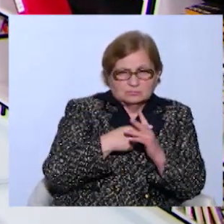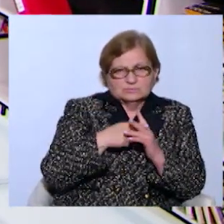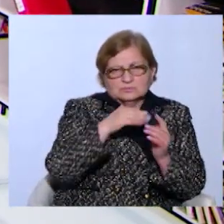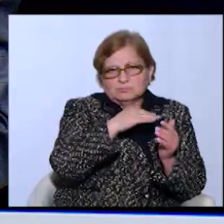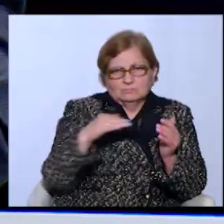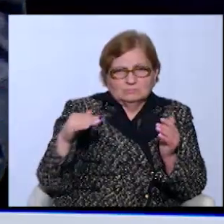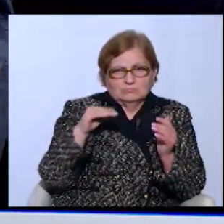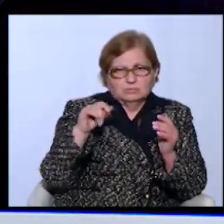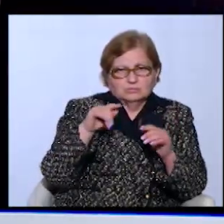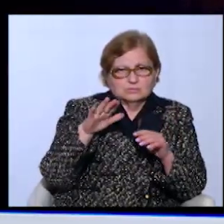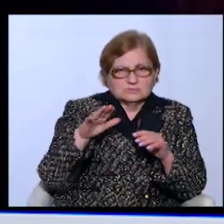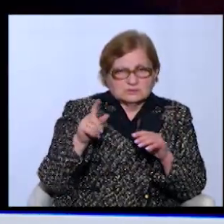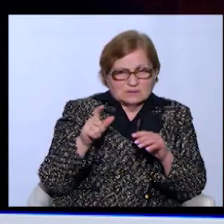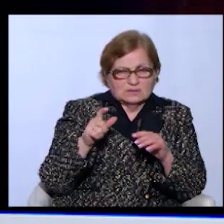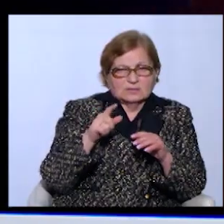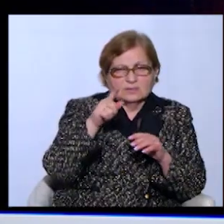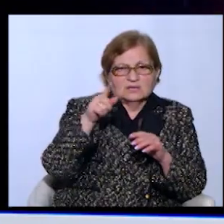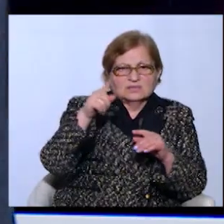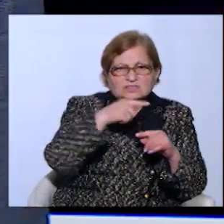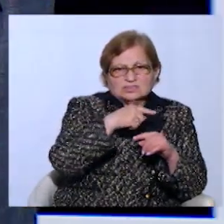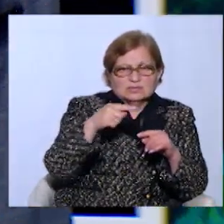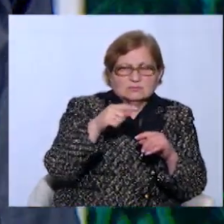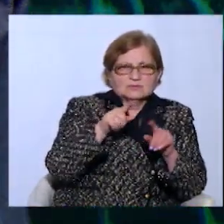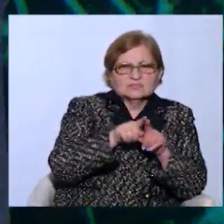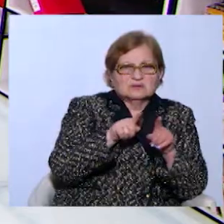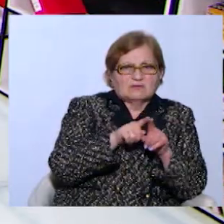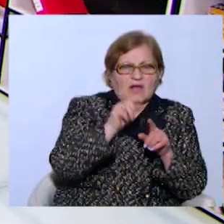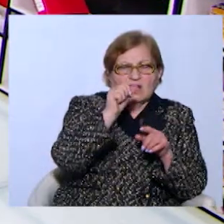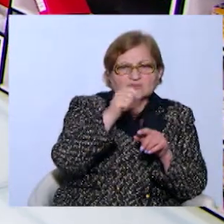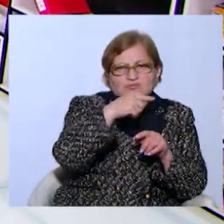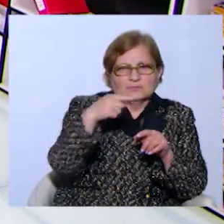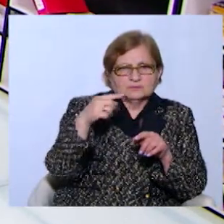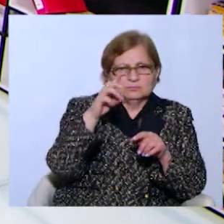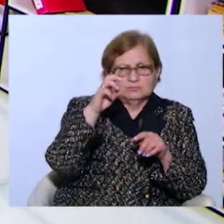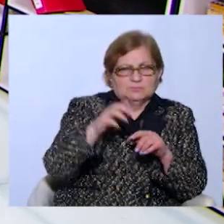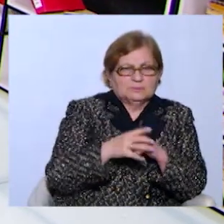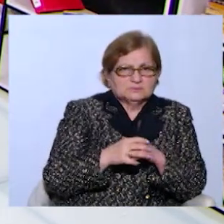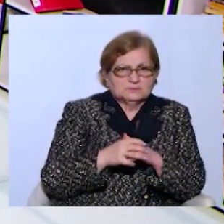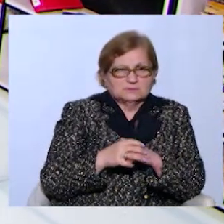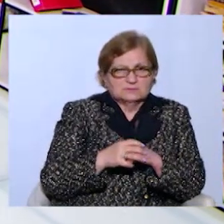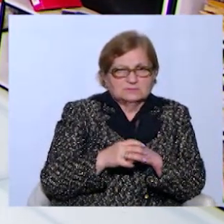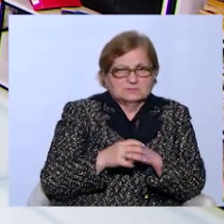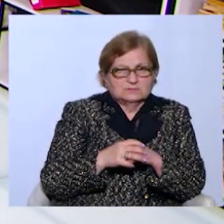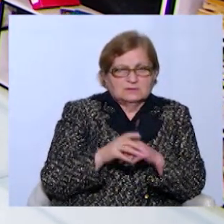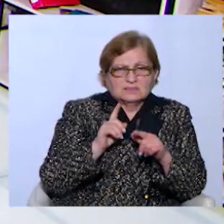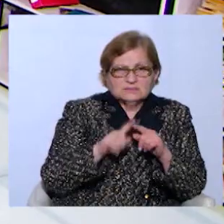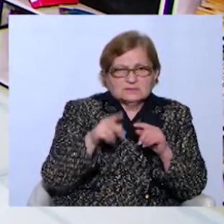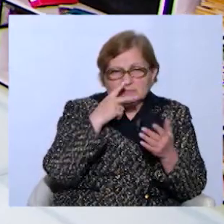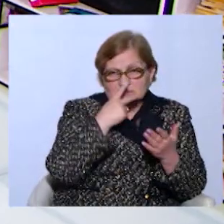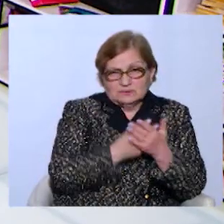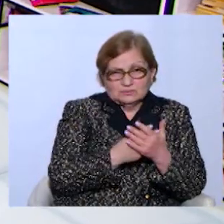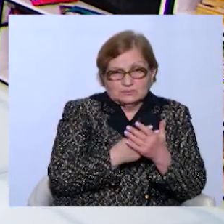და X-ი შეფარდებული Y-თან არის იგივე რაც A შეფარდებული B-თან. ანუ სწრაფად გაჩვენებთ აი